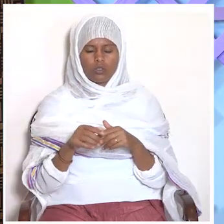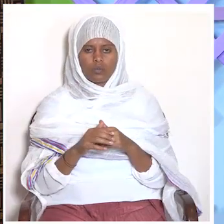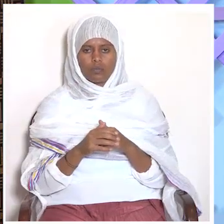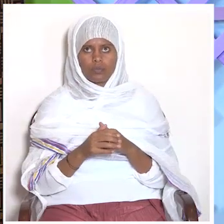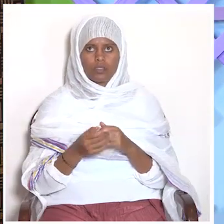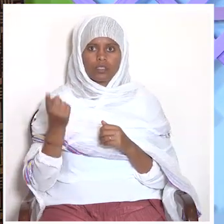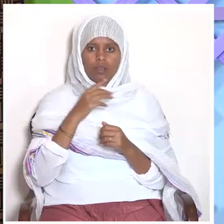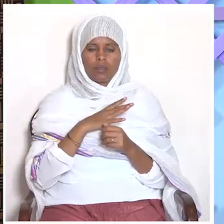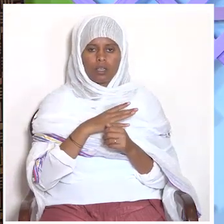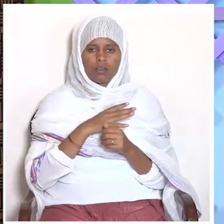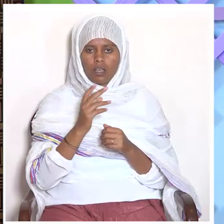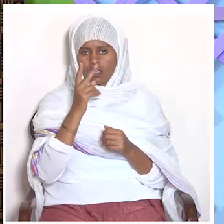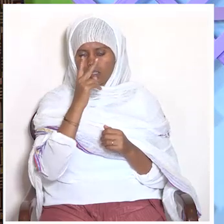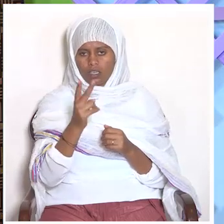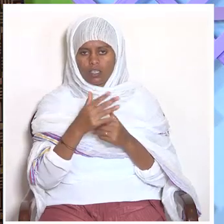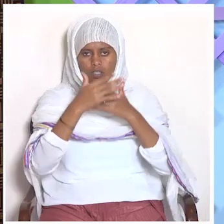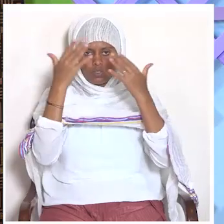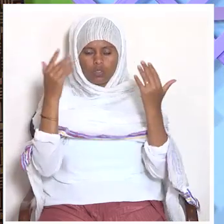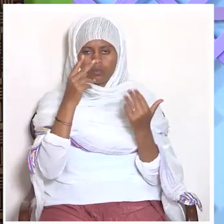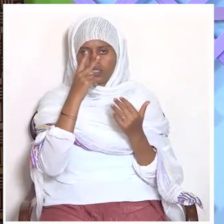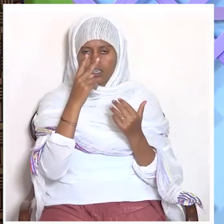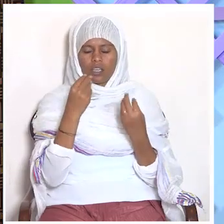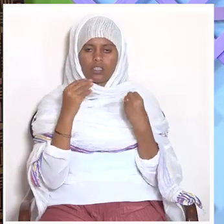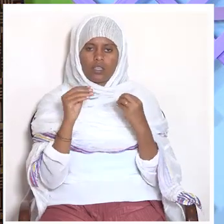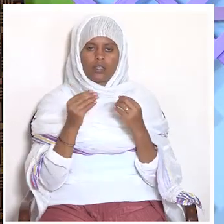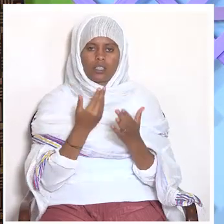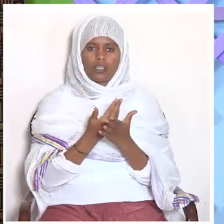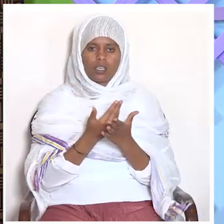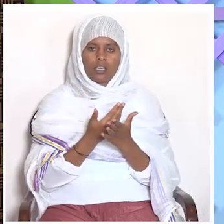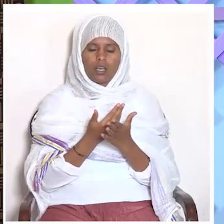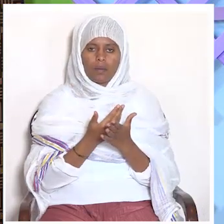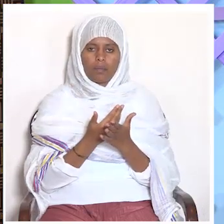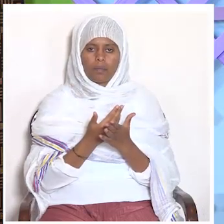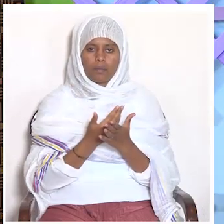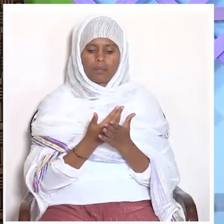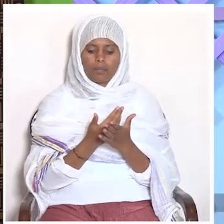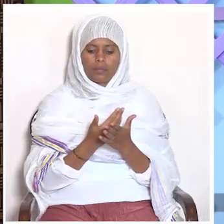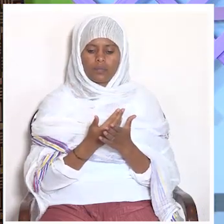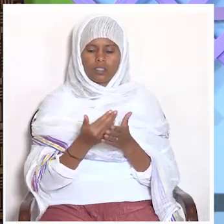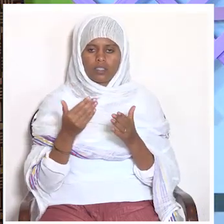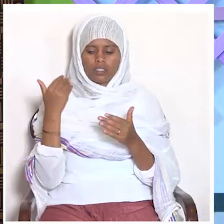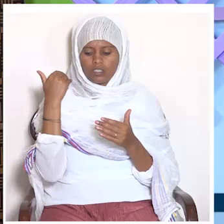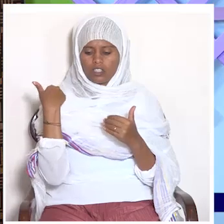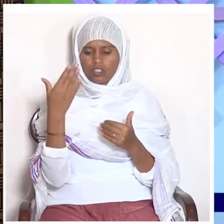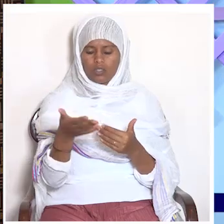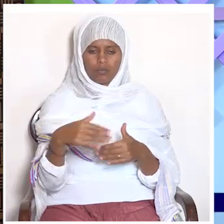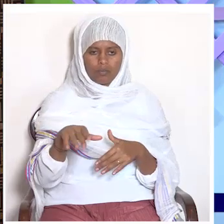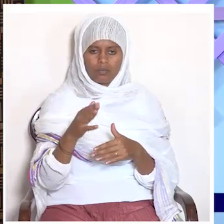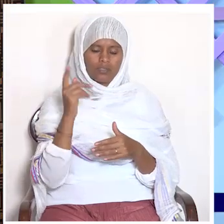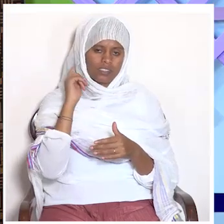እዚ እግዚኣብሔር ሓደ ራእይ ገለፀሎም። እቲ ራእይ ድማ ካብ ደንቢኦም ፃዕዳ ቦተይ ክትወፅእ